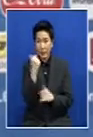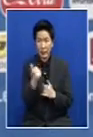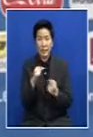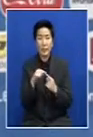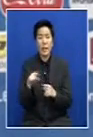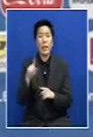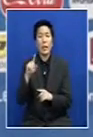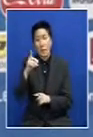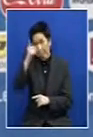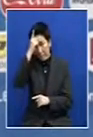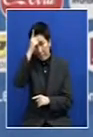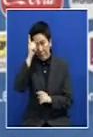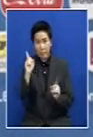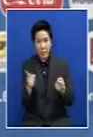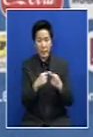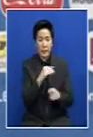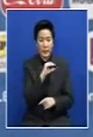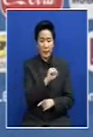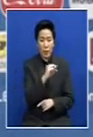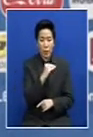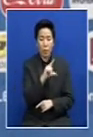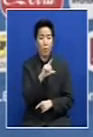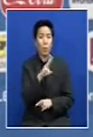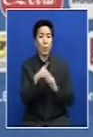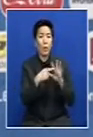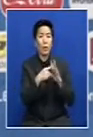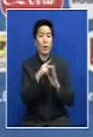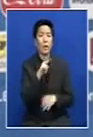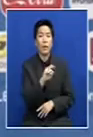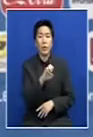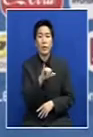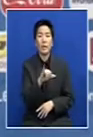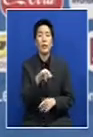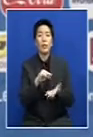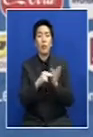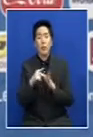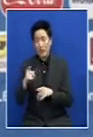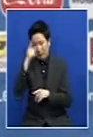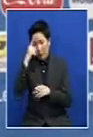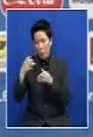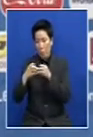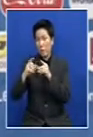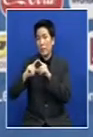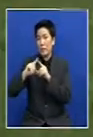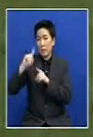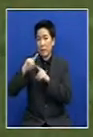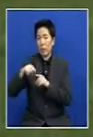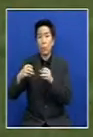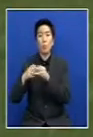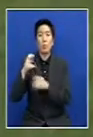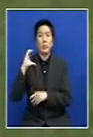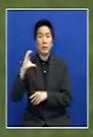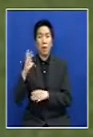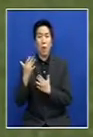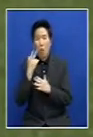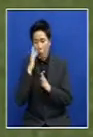เล็กเยอรมนีจะพบกับทีมชาติสโลวาเกียนะครับโดยเยอรมนีนั้นผ่านเข้ามาในฐานะแชมป์ของกลุ่ม4นะครับเกมนี้รอเช็ค